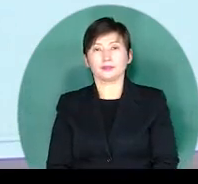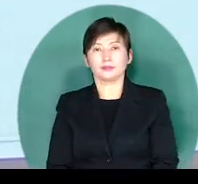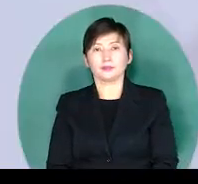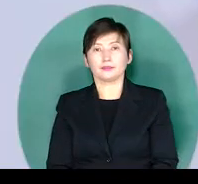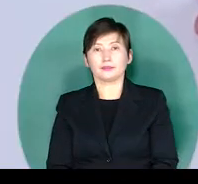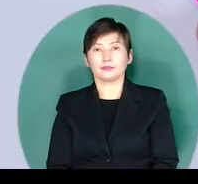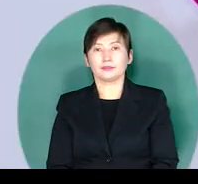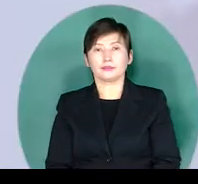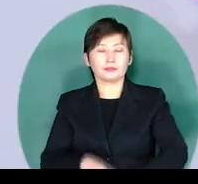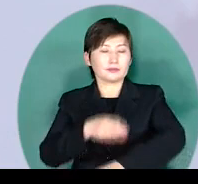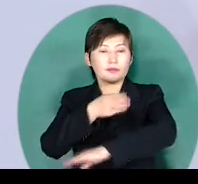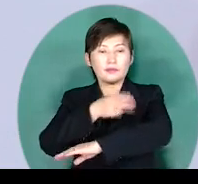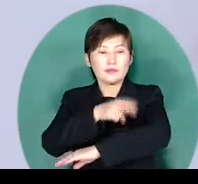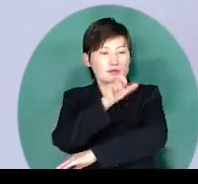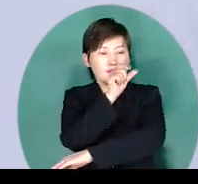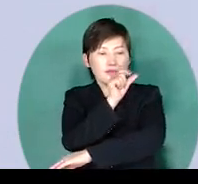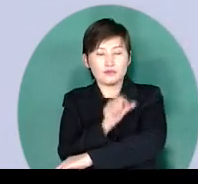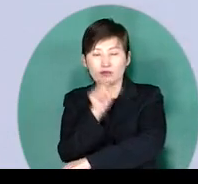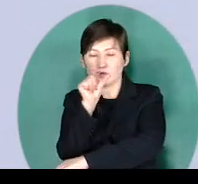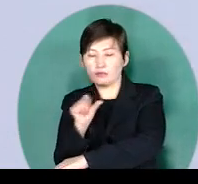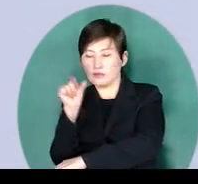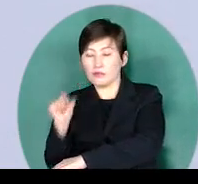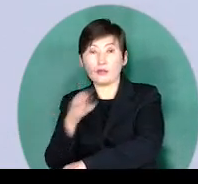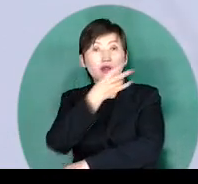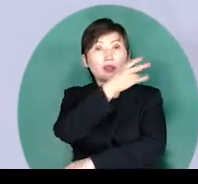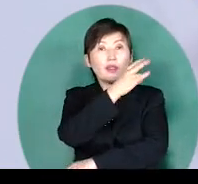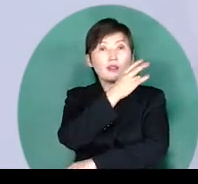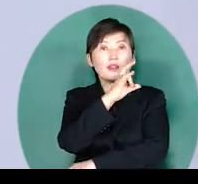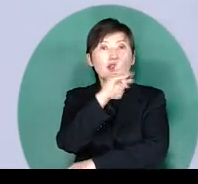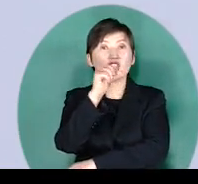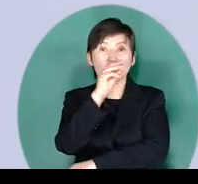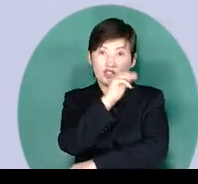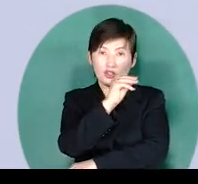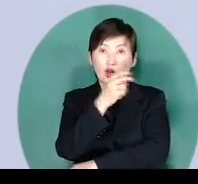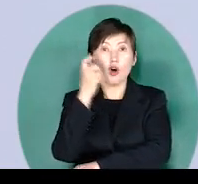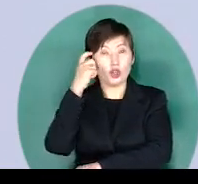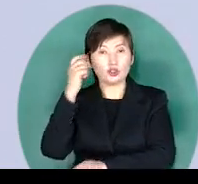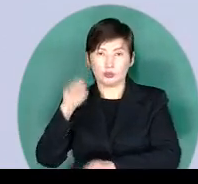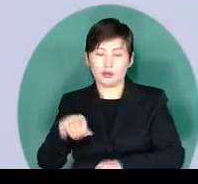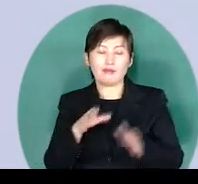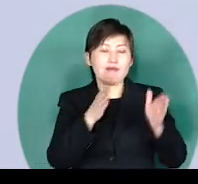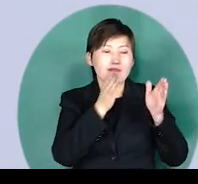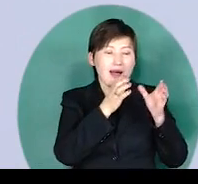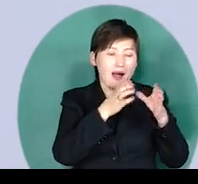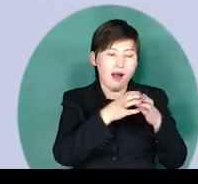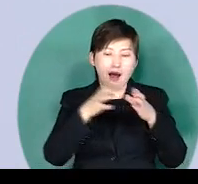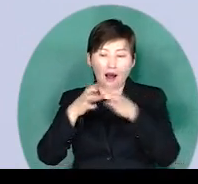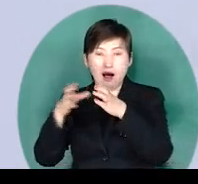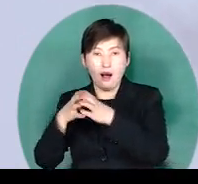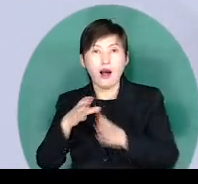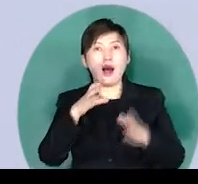өгье. За энэ жижиг хэрчмүүдийг нэгж гэж ойлгож болно. Энд 10 10-аар хуваарлагдсныг 10-т гэж ойлгож